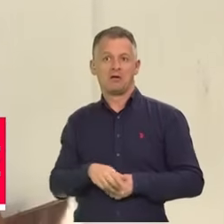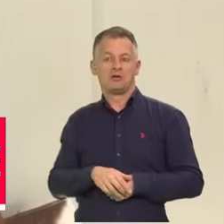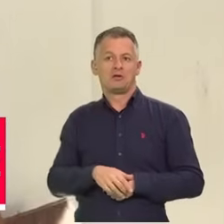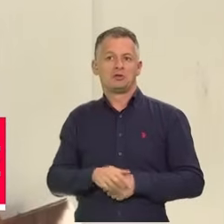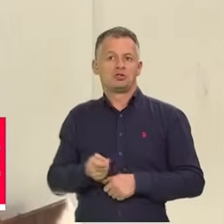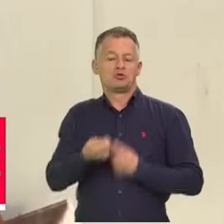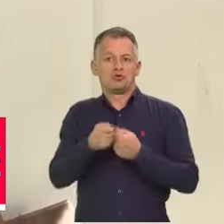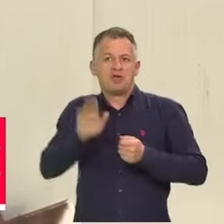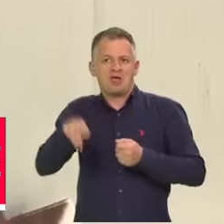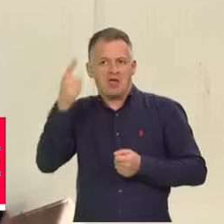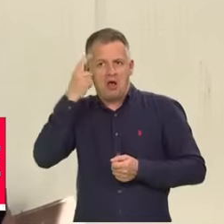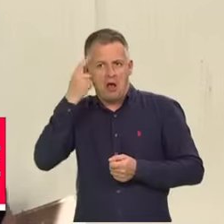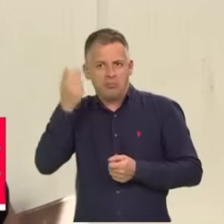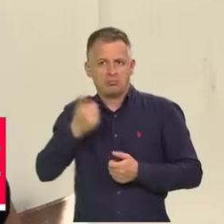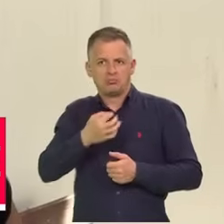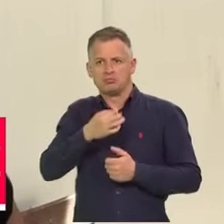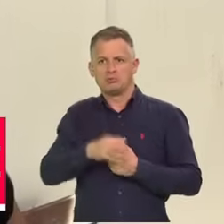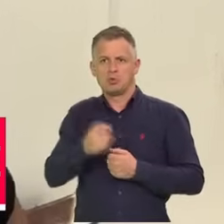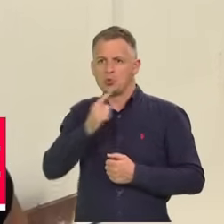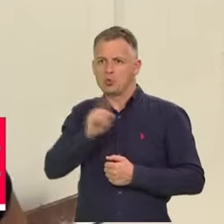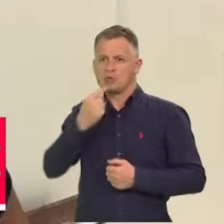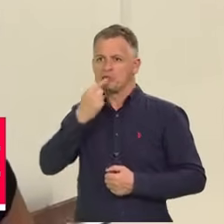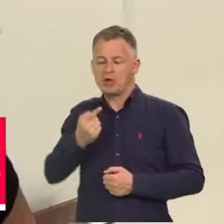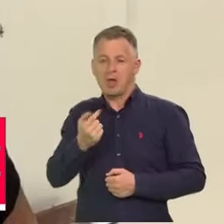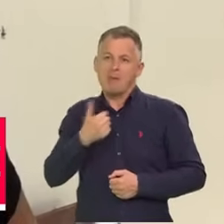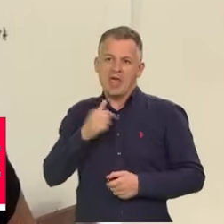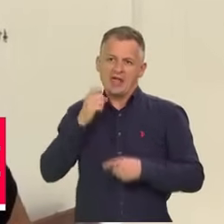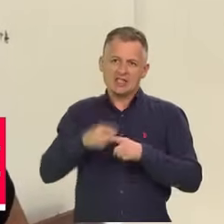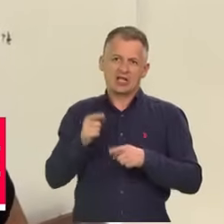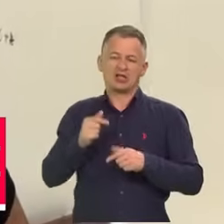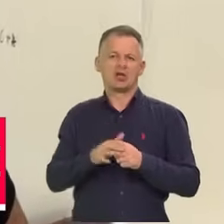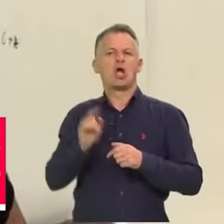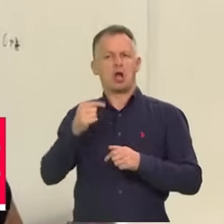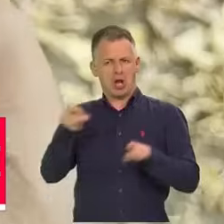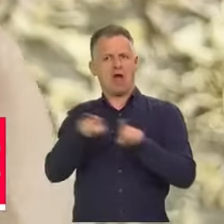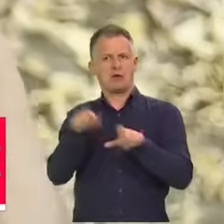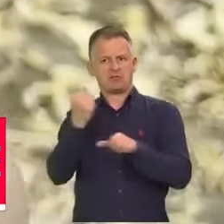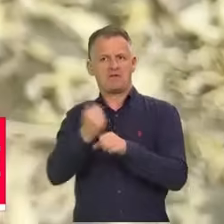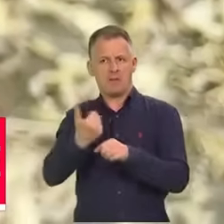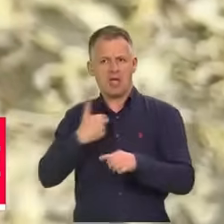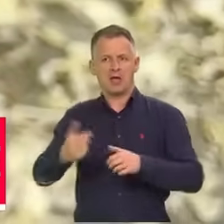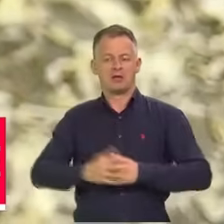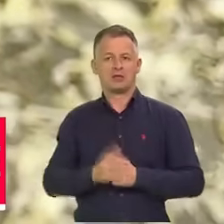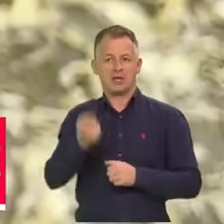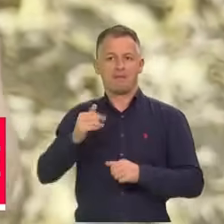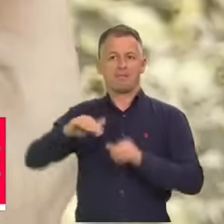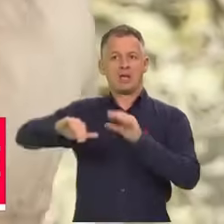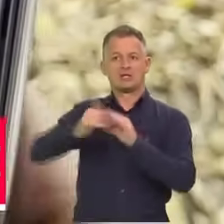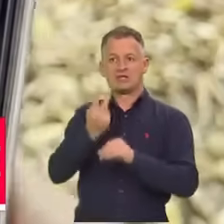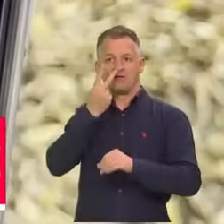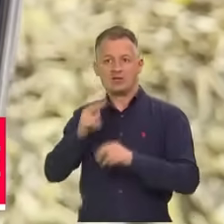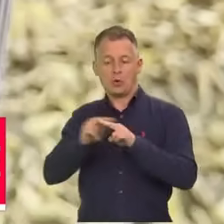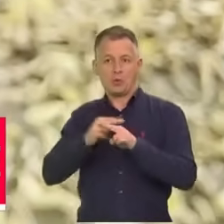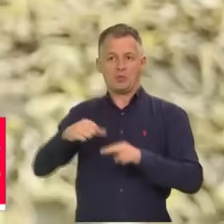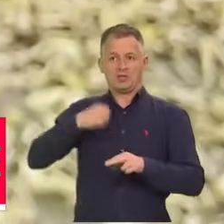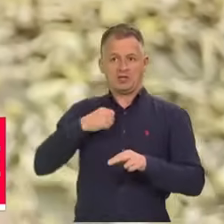în cap, nu spunea exact ce și cum, că o să mi se întâmple la fel. Din mesaje se vede cum tânăra trecea cu